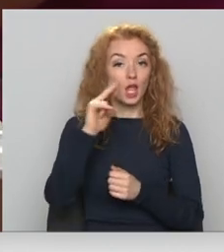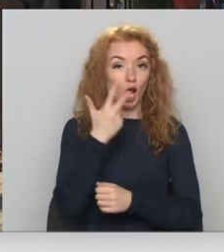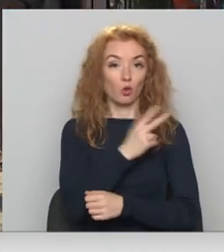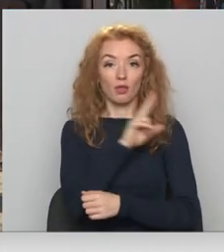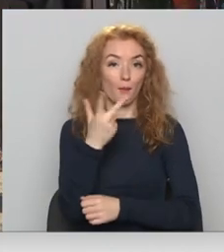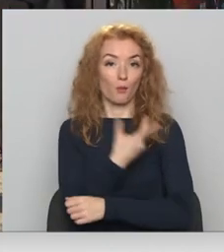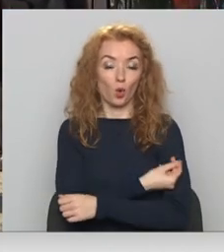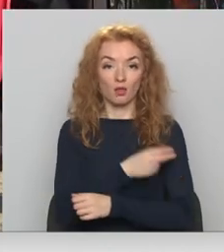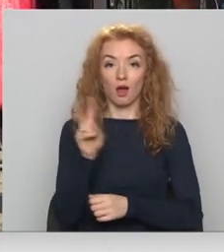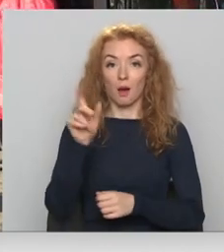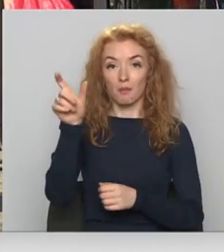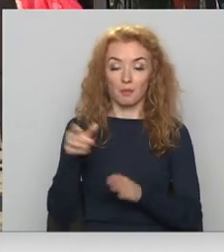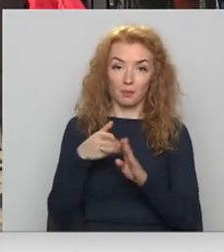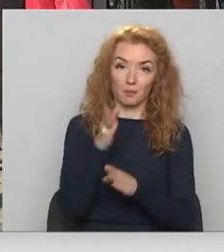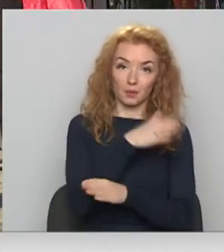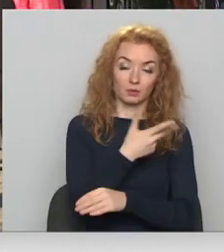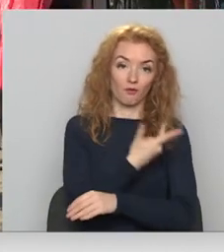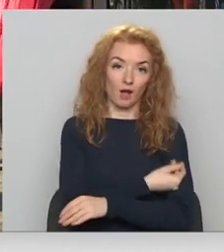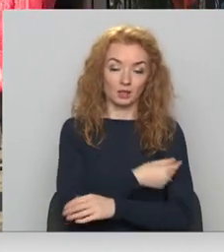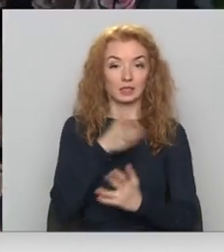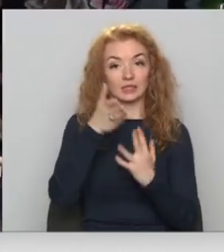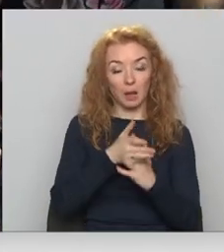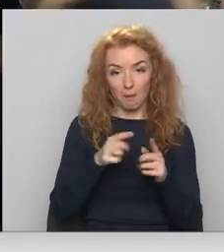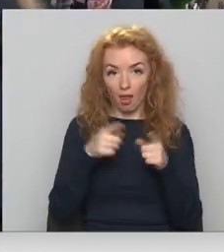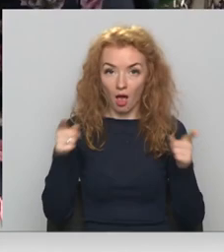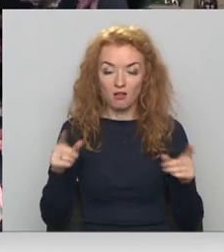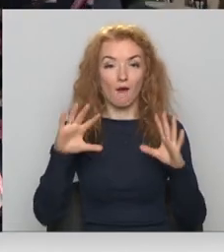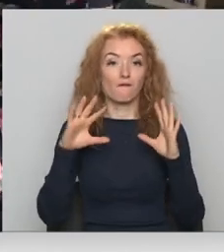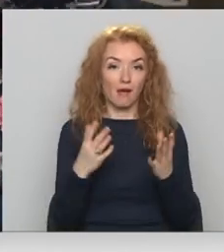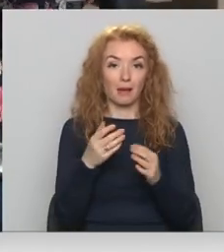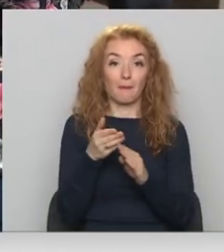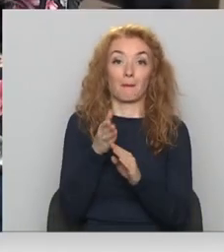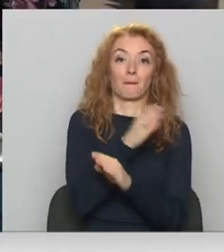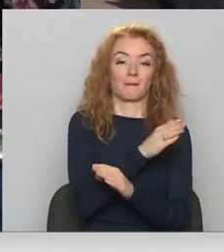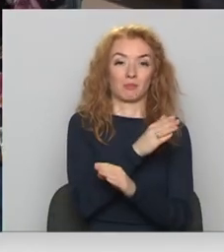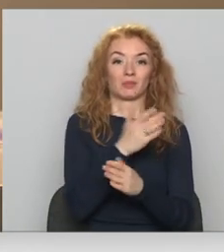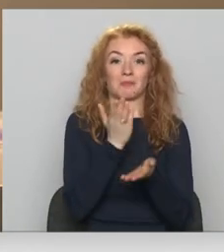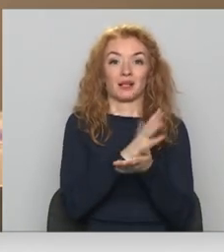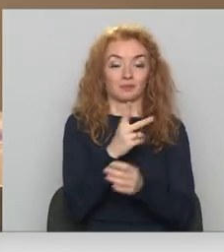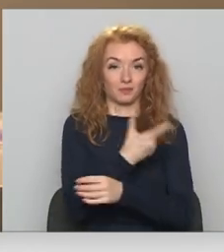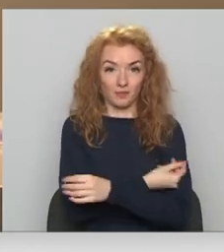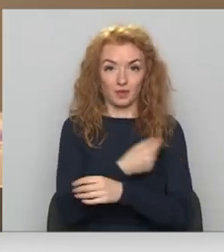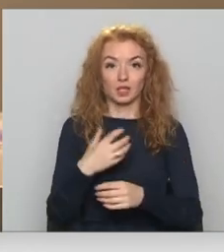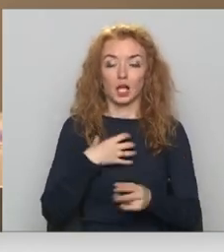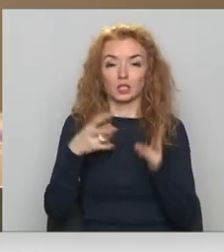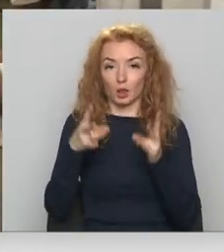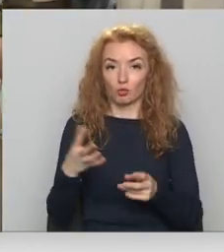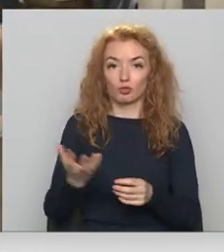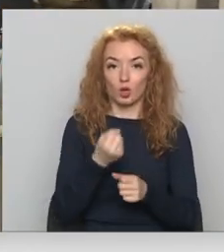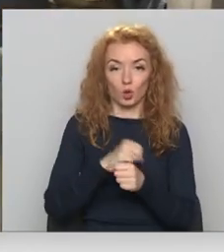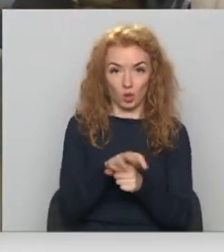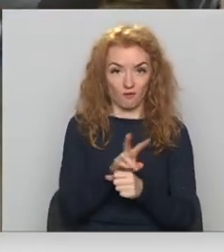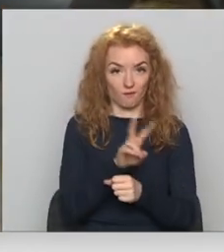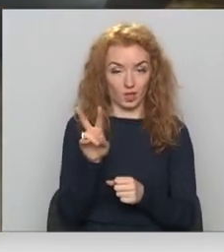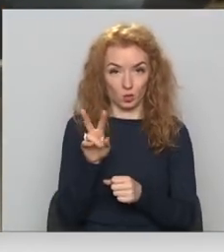kas pirms potēšanās vakcinācijas starplaikā vai īsi pēc vakcinācijas kursa noslēgšanas saslimuši ar